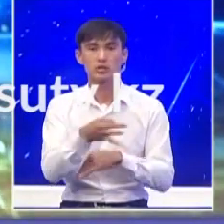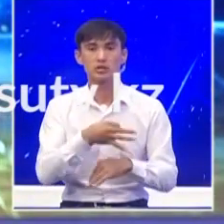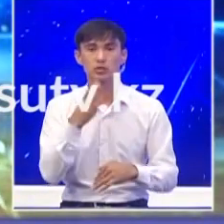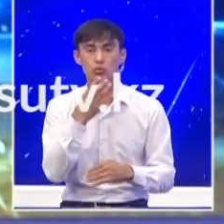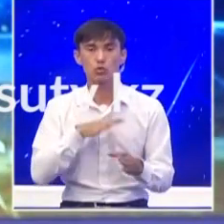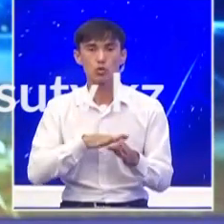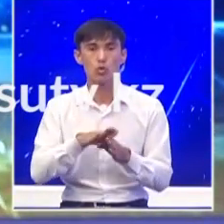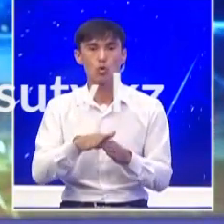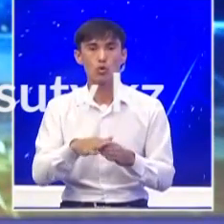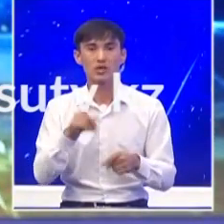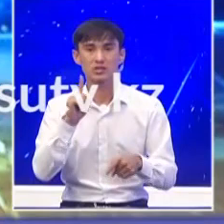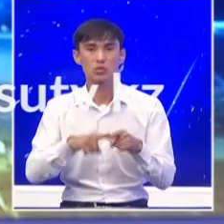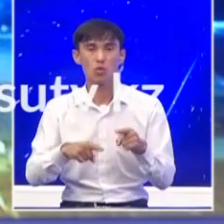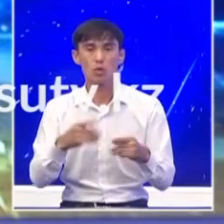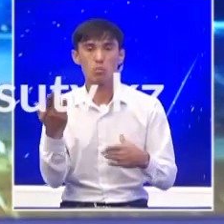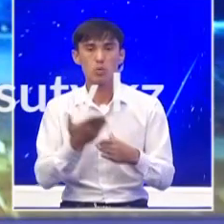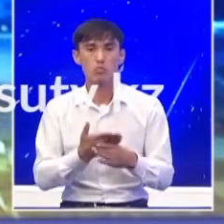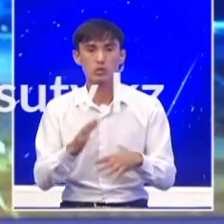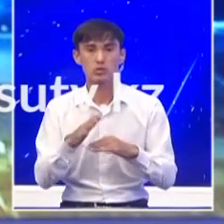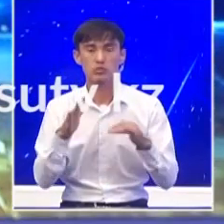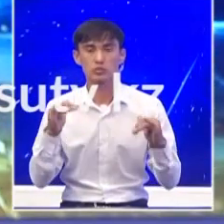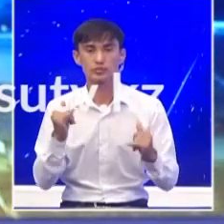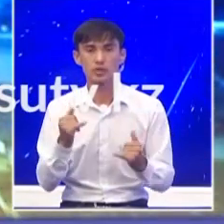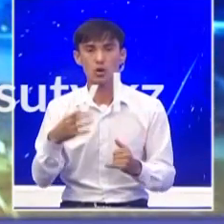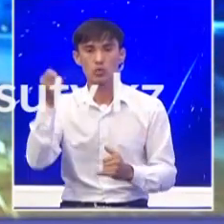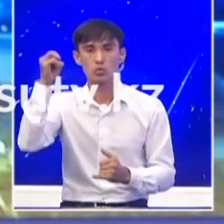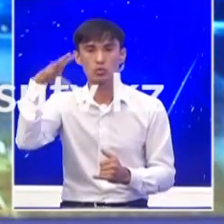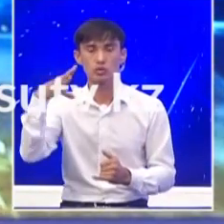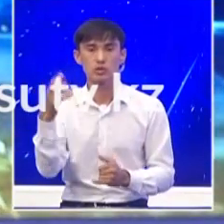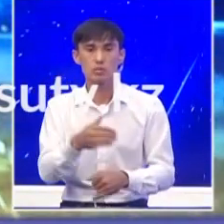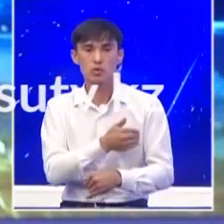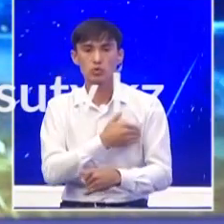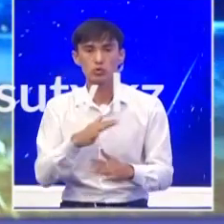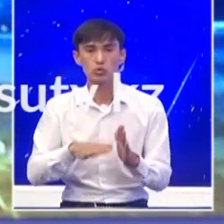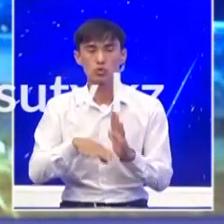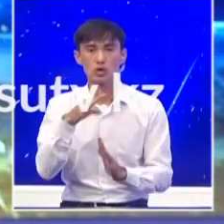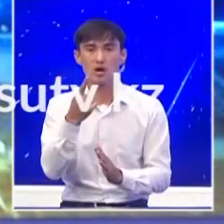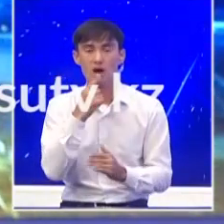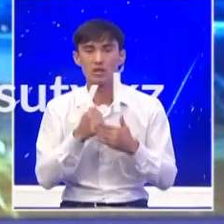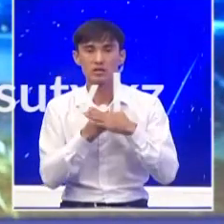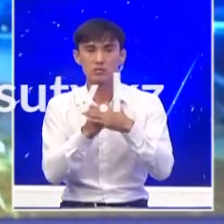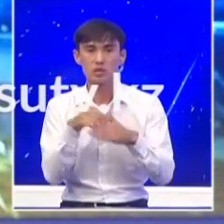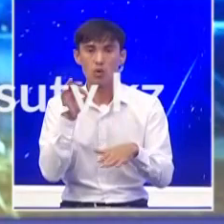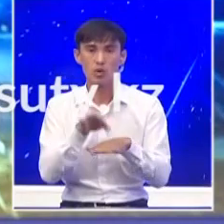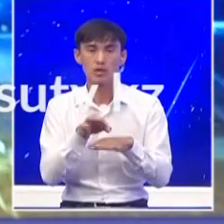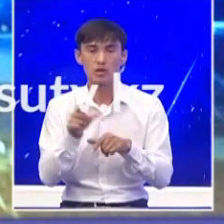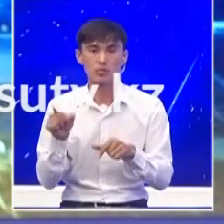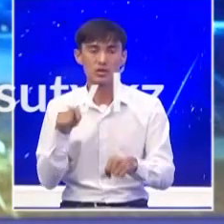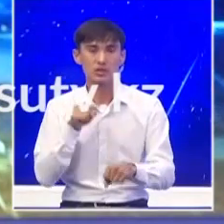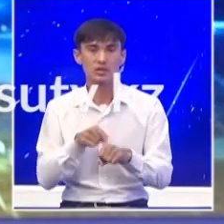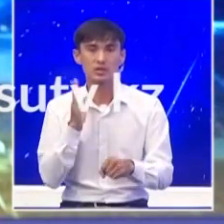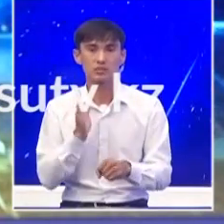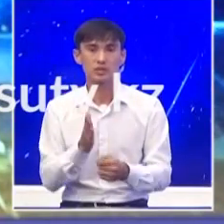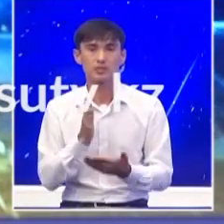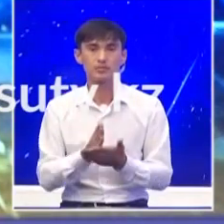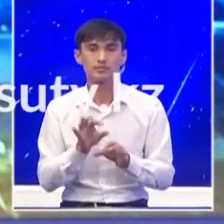орай жедел жәрдем жұмысына жүгінушілер саны артқан. Күн температурасының жоғары болуы қан қысымымен ауыратын адамдарға да әсер етіп жатқан